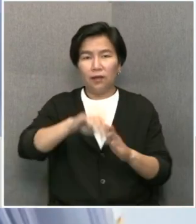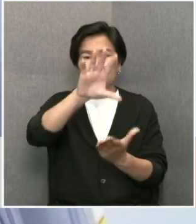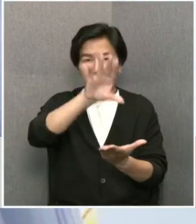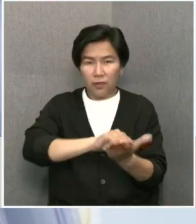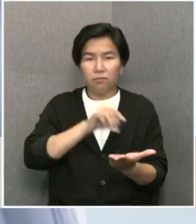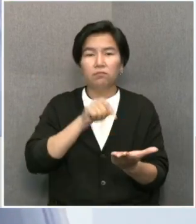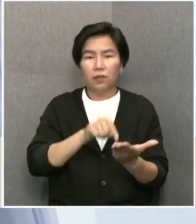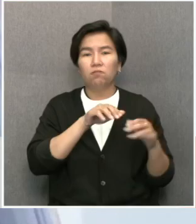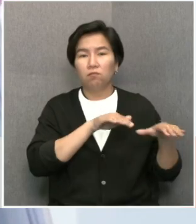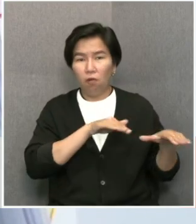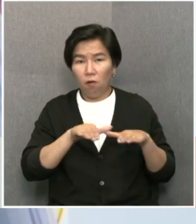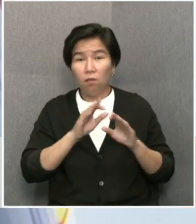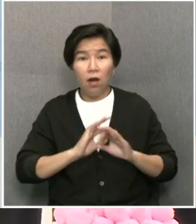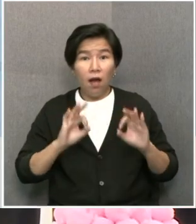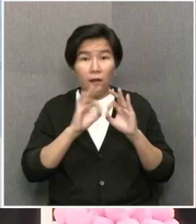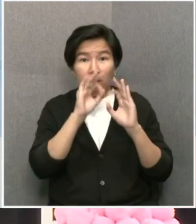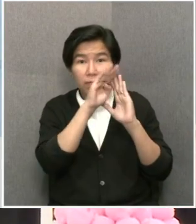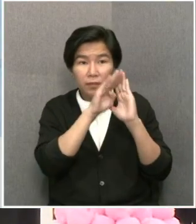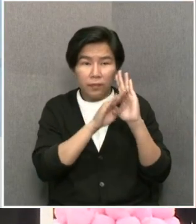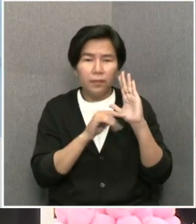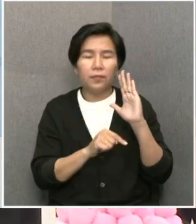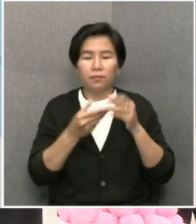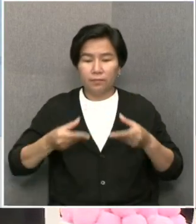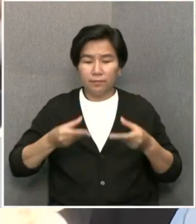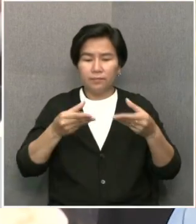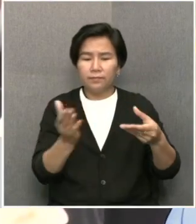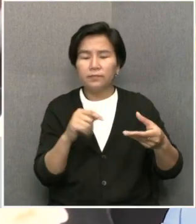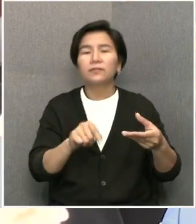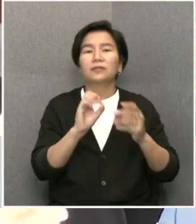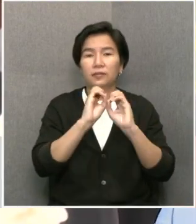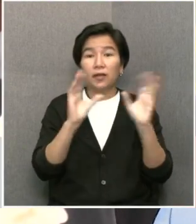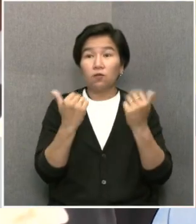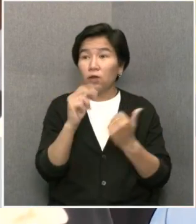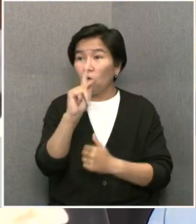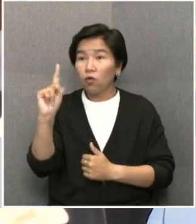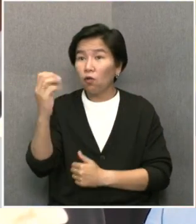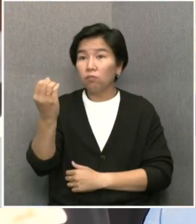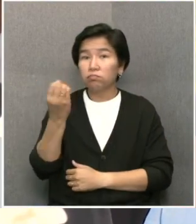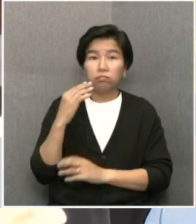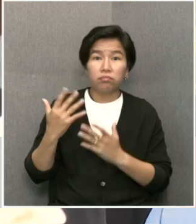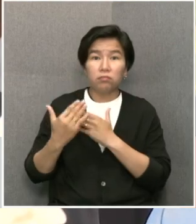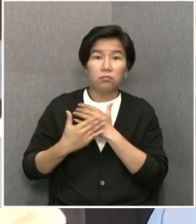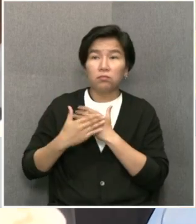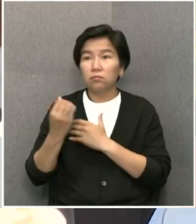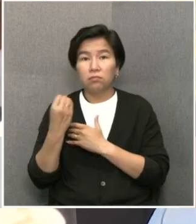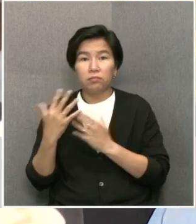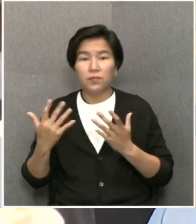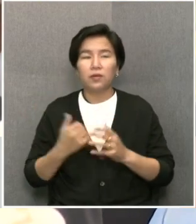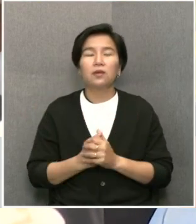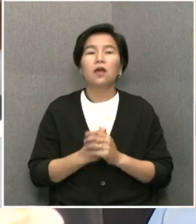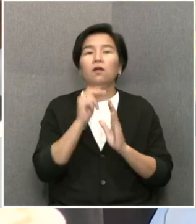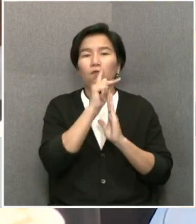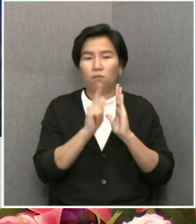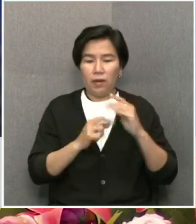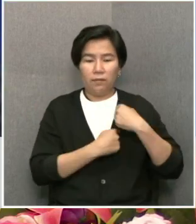เมื่อเข้าสู่กระบวนการซึ่งถึงขณะนี้ทางกกตก็ยังไม่ได้ติดต่อมานายพิธายังเชื่อมั่นตามกฎหมายว่า